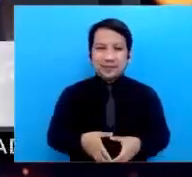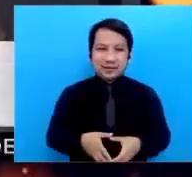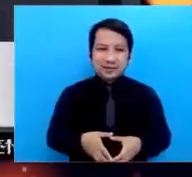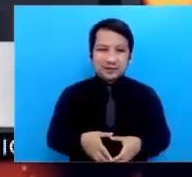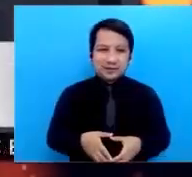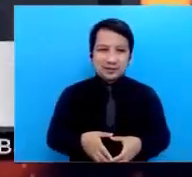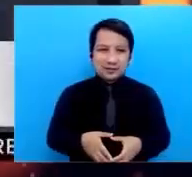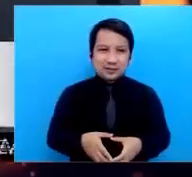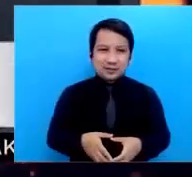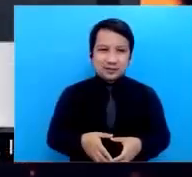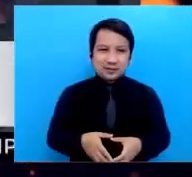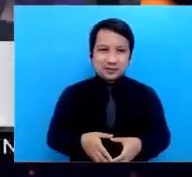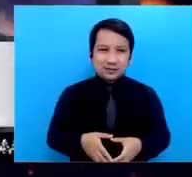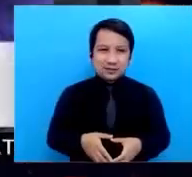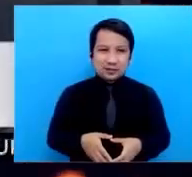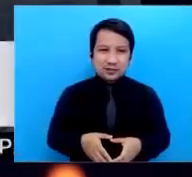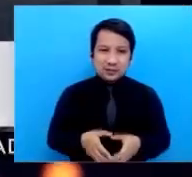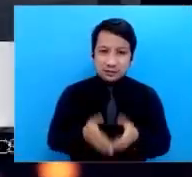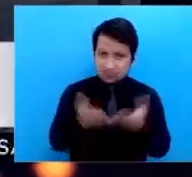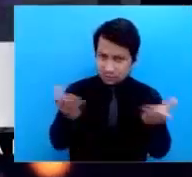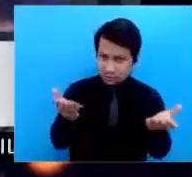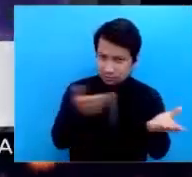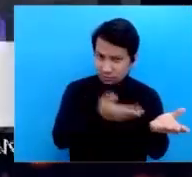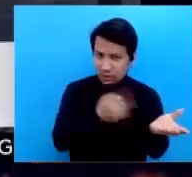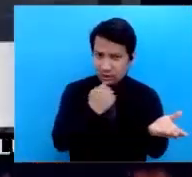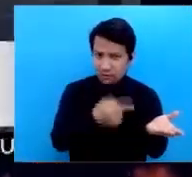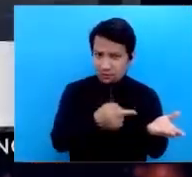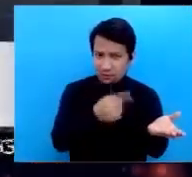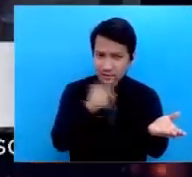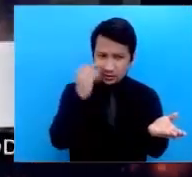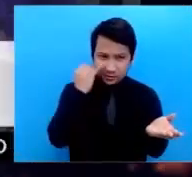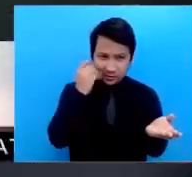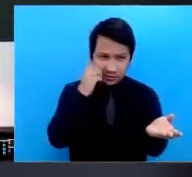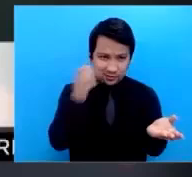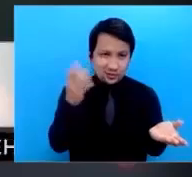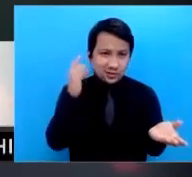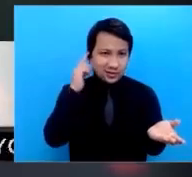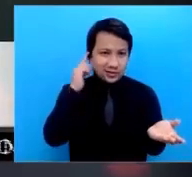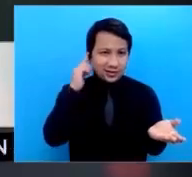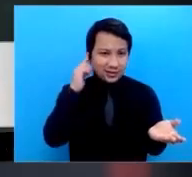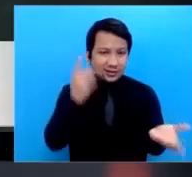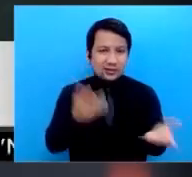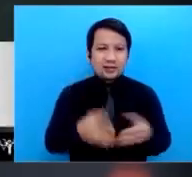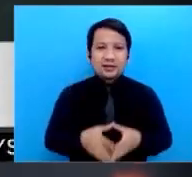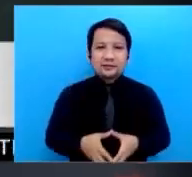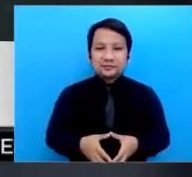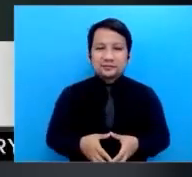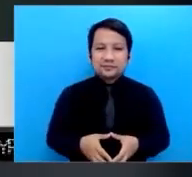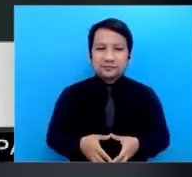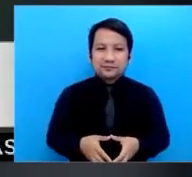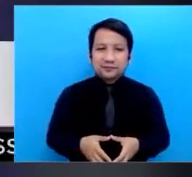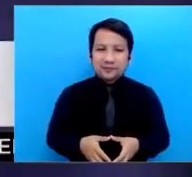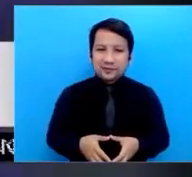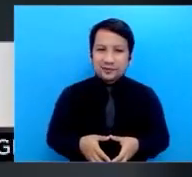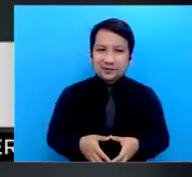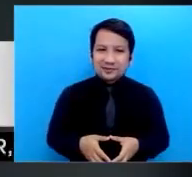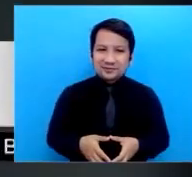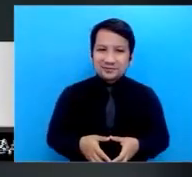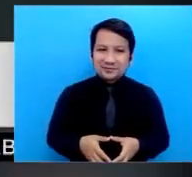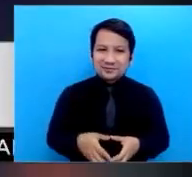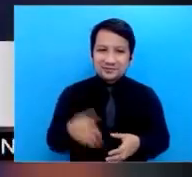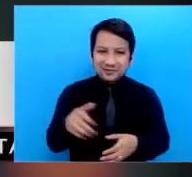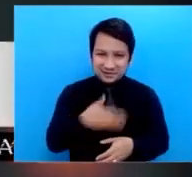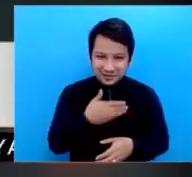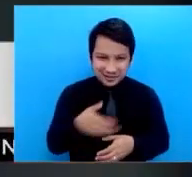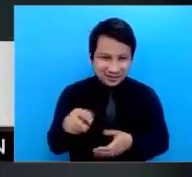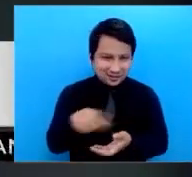Told me. Oh, ano namang sayo, John Reese? He told me that the life of my